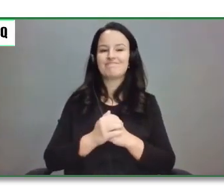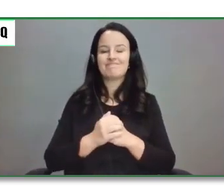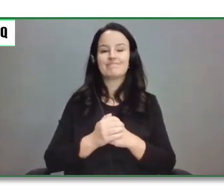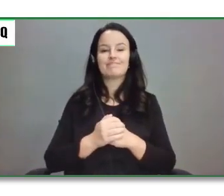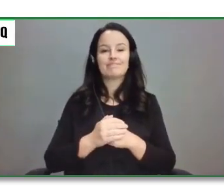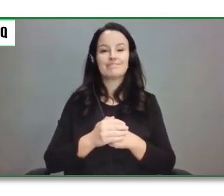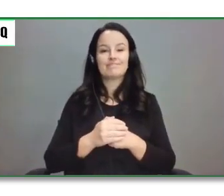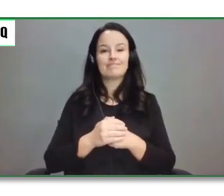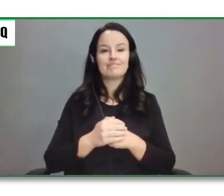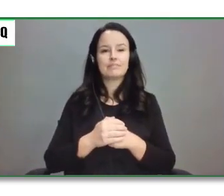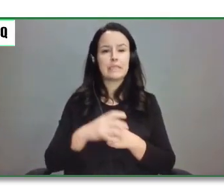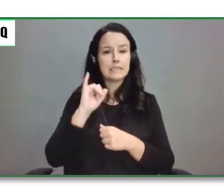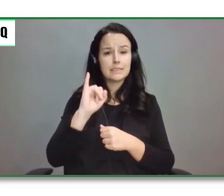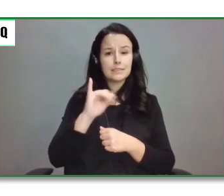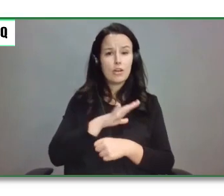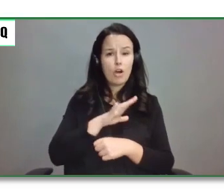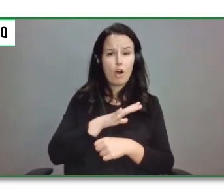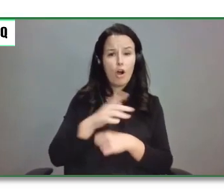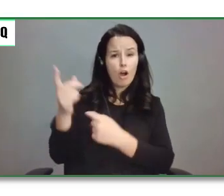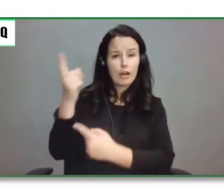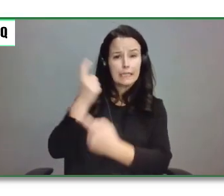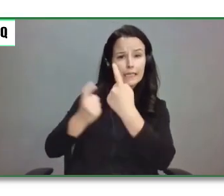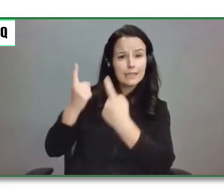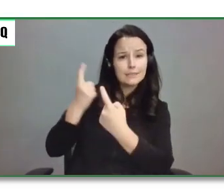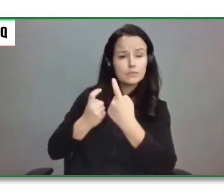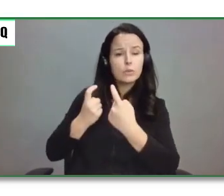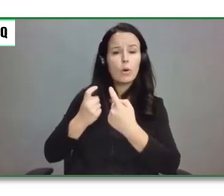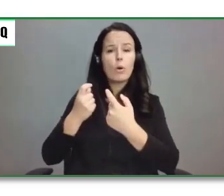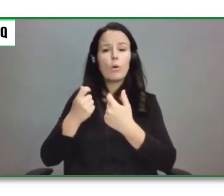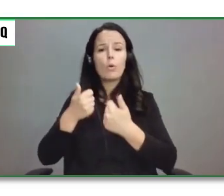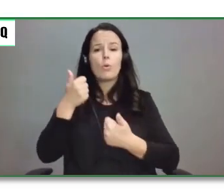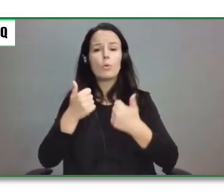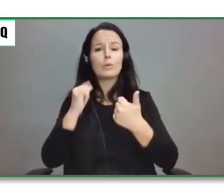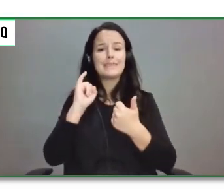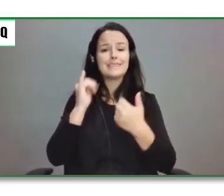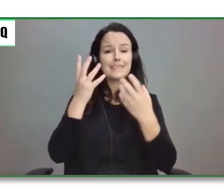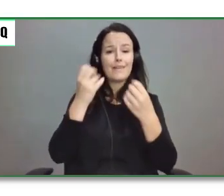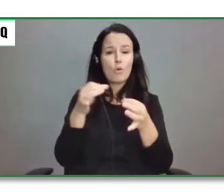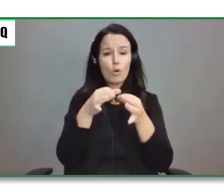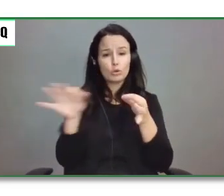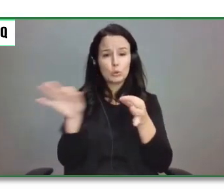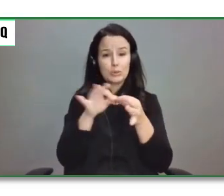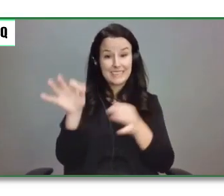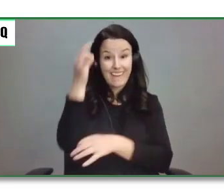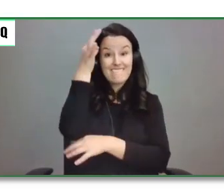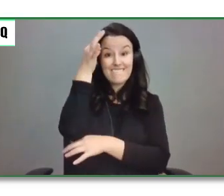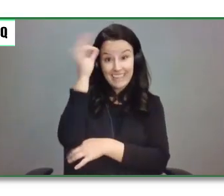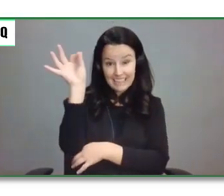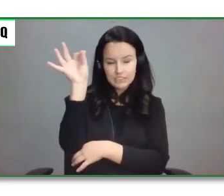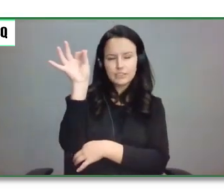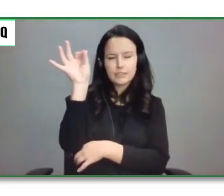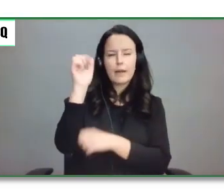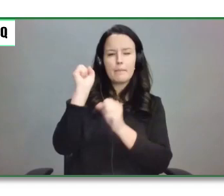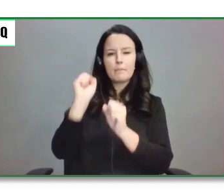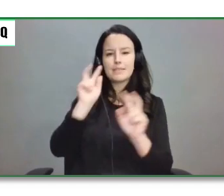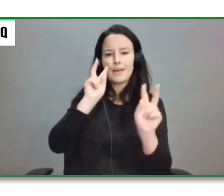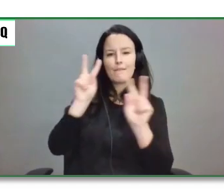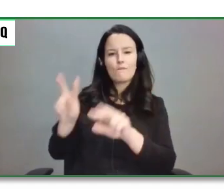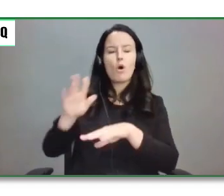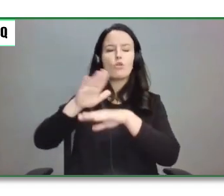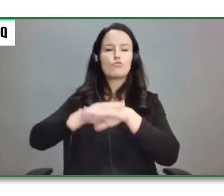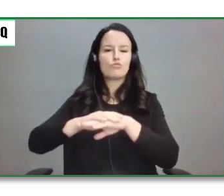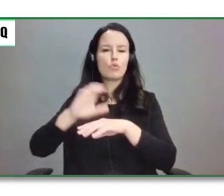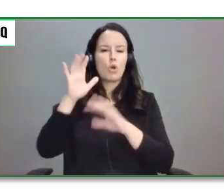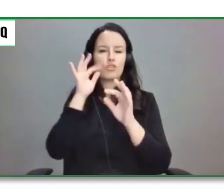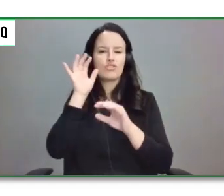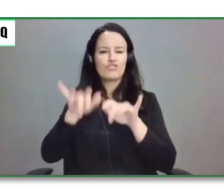captions poser can des be found in questions, the chat. pour avoir accès au First, to sous-titrage kick en us hours, français, vous trouverez Mary has a l'information dans le chat. Mary was an ambassador Marie for the Salvani Alberta sera Public notre